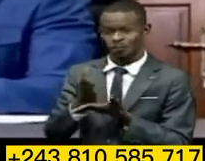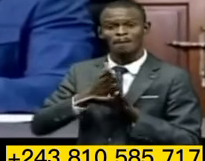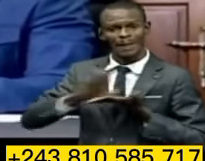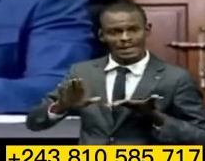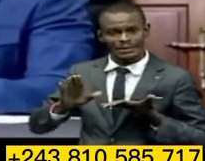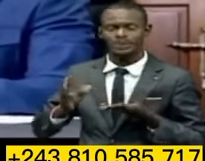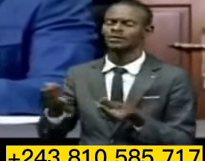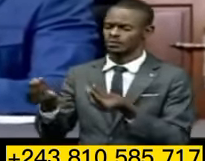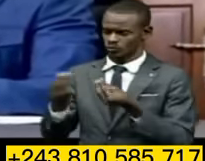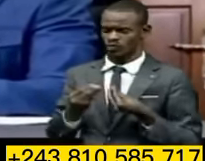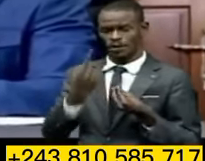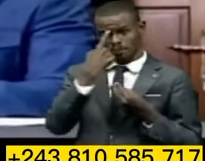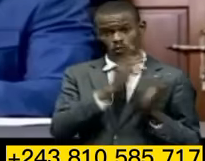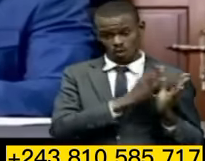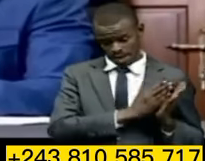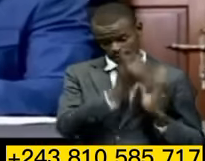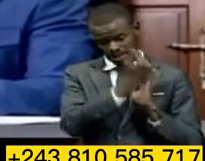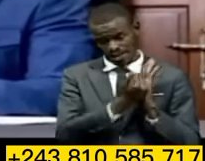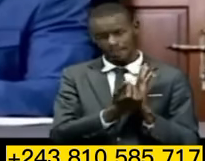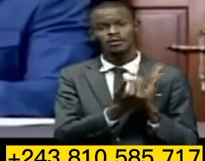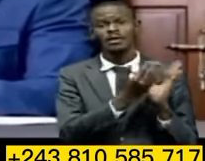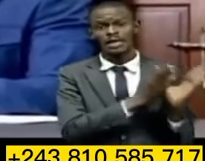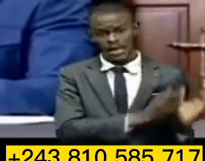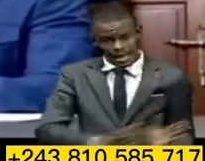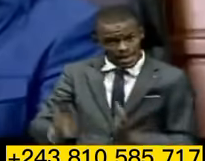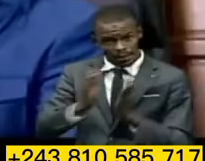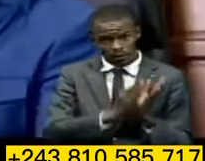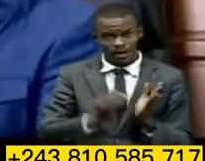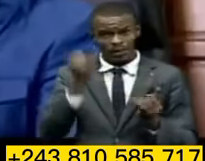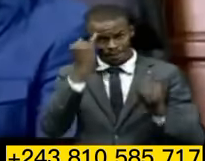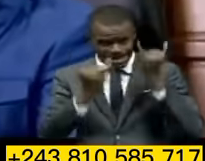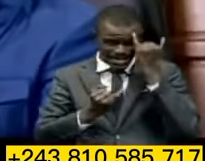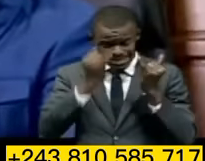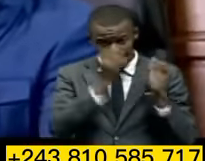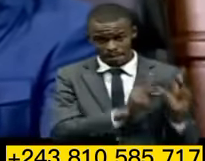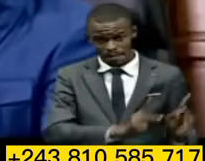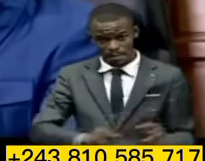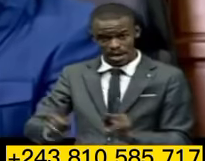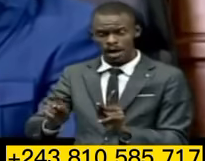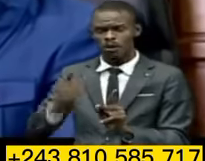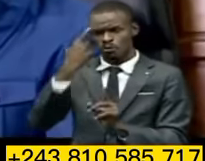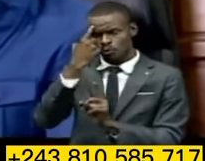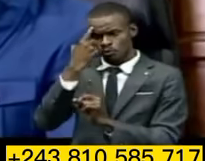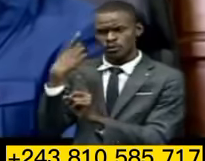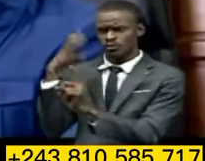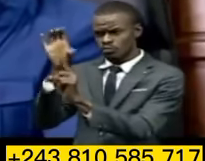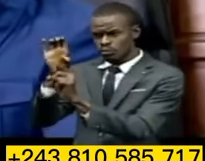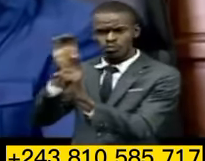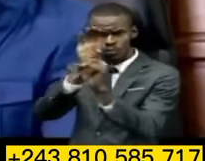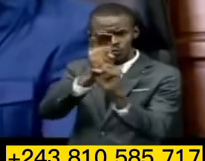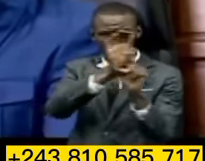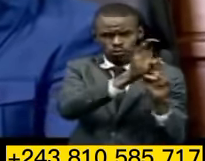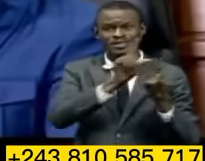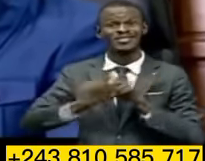l'atelier consacré à l'élaboration et à la production des référentiels de compétences liés à chaque poste. En sollicitant du